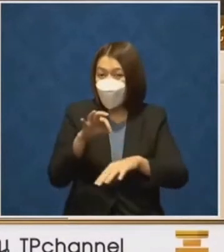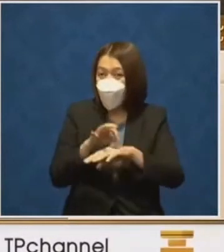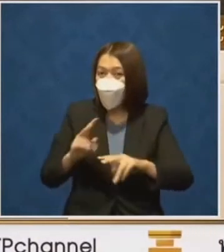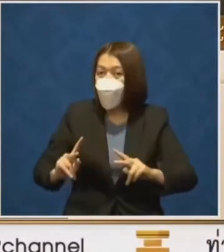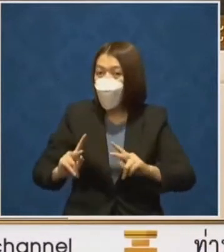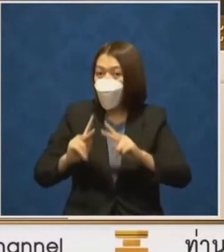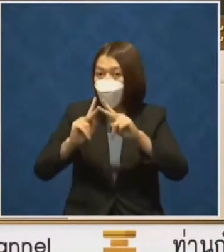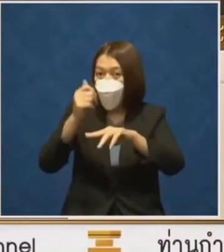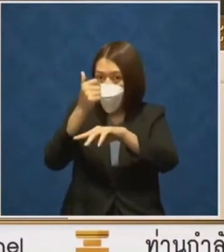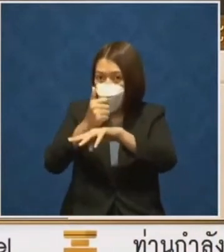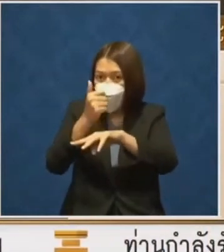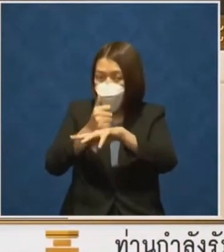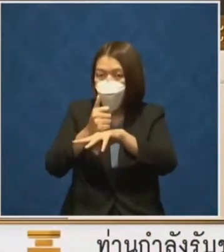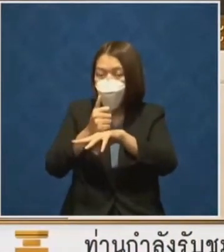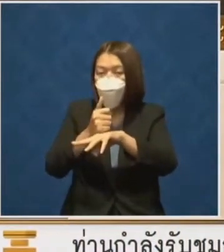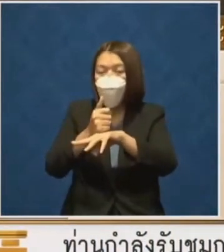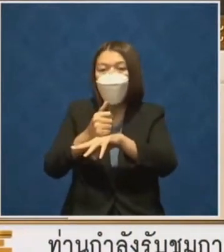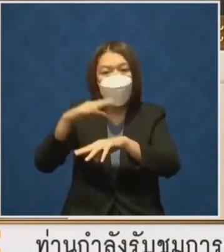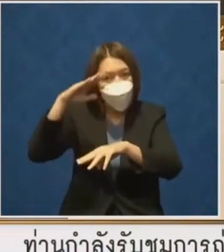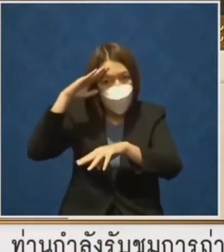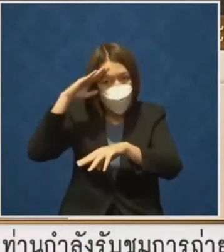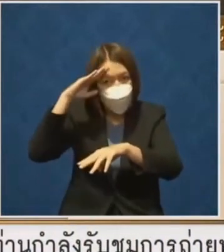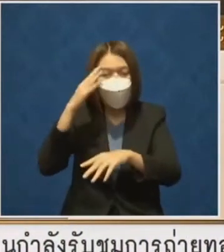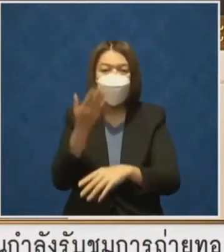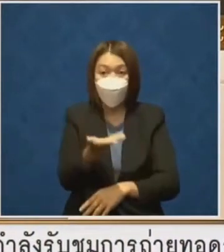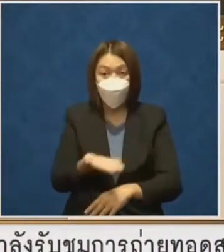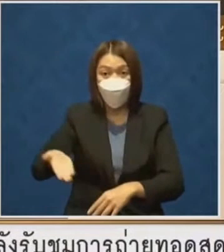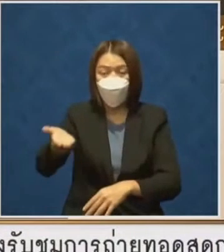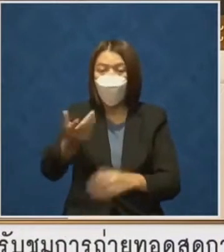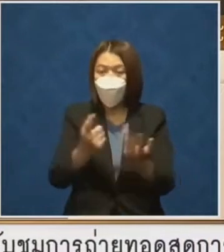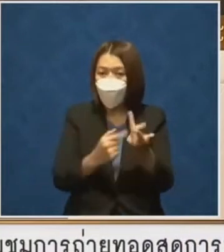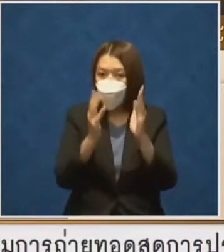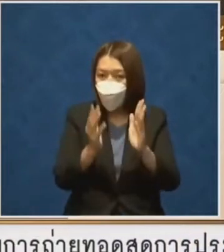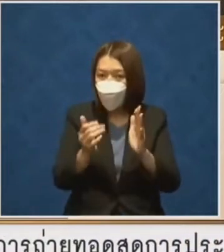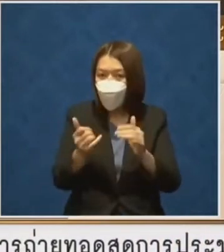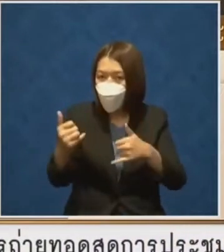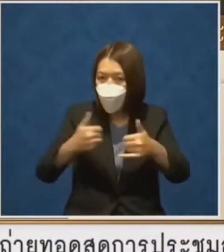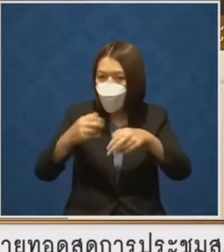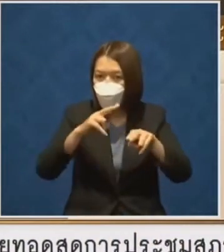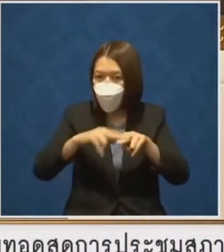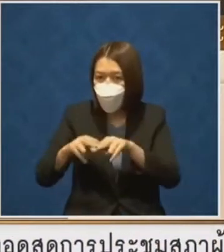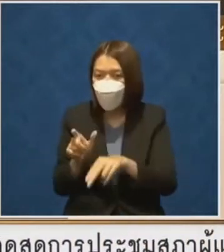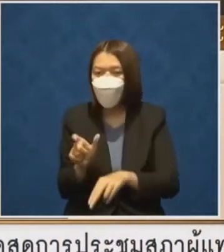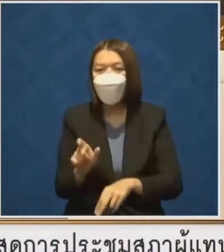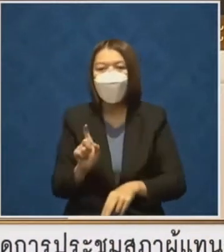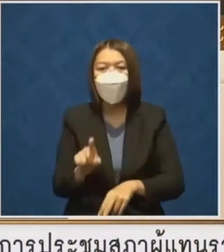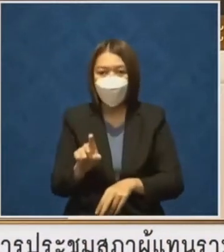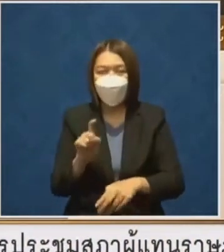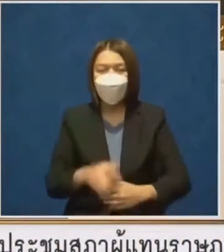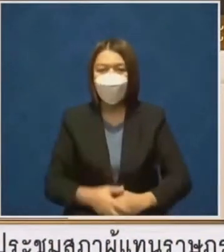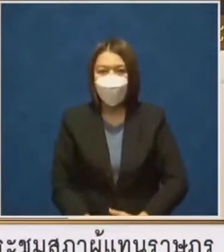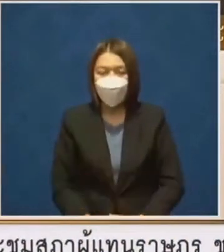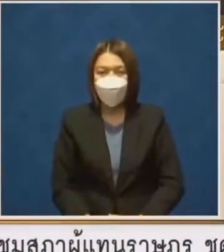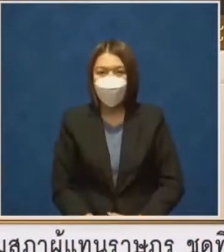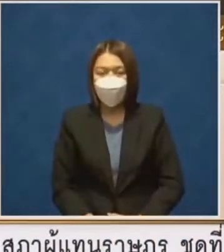พนะครับประเด็นเรื่องของโควิด-19 ปัญหาเศรษฐกิจการบริโภคในประเทศแล้วการจับกลุ่มแกนนำนักศึกษาระหว่างชุมนุมทางการเ